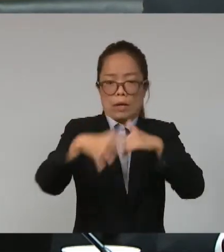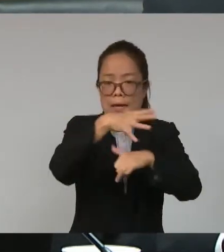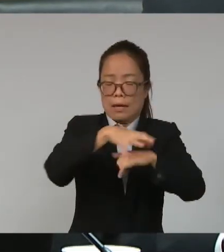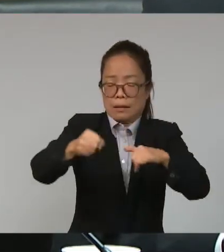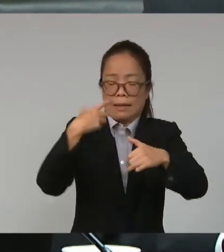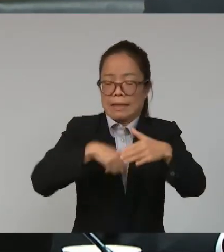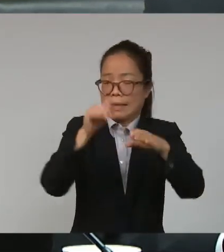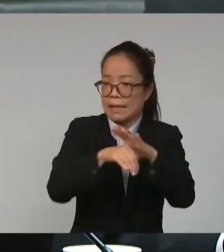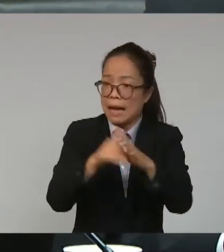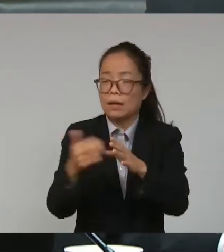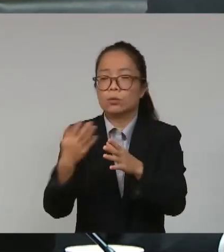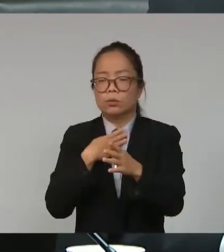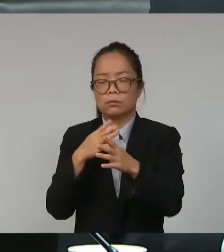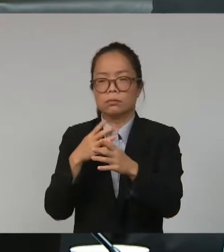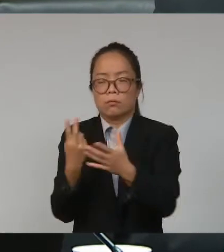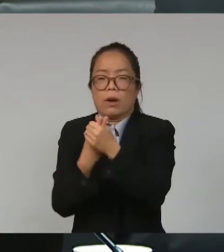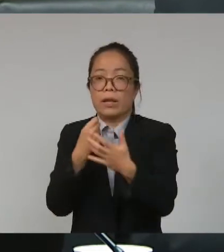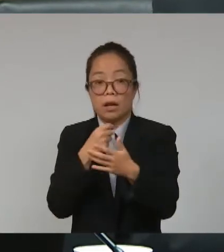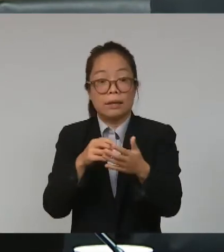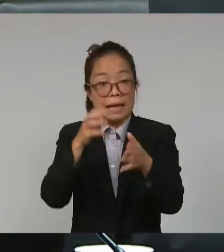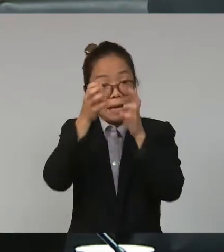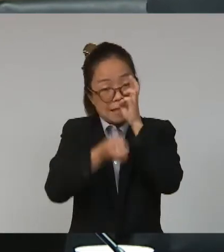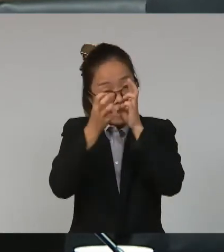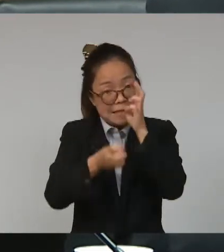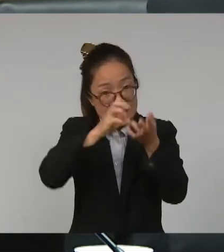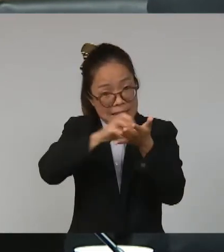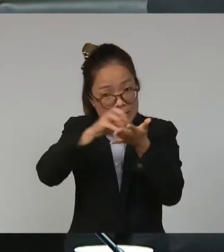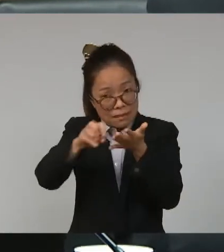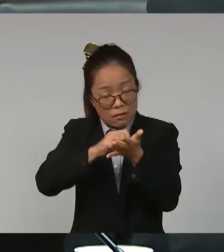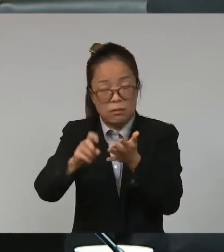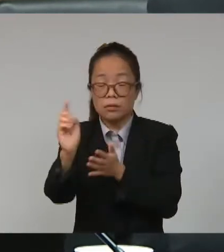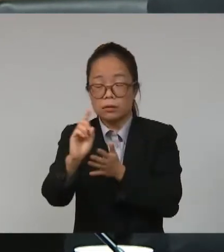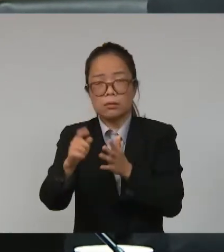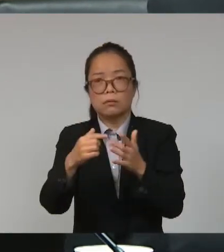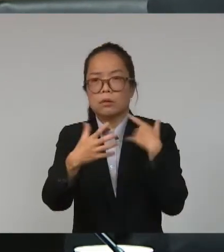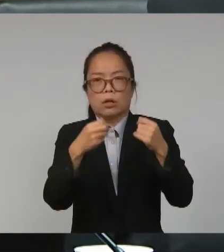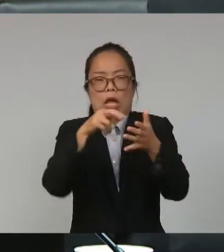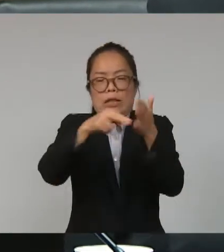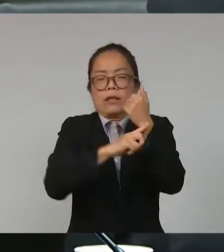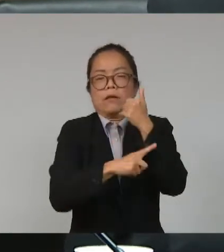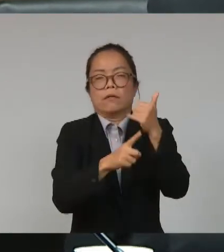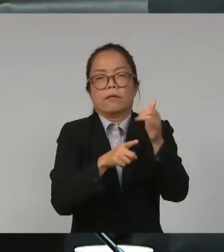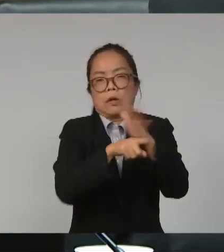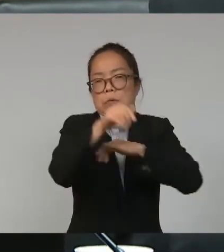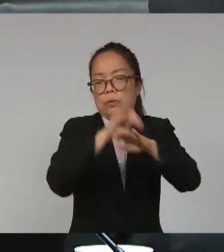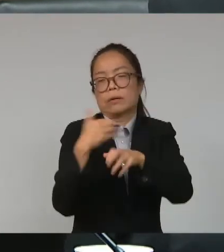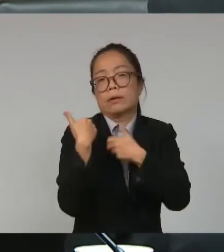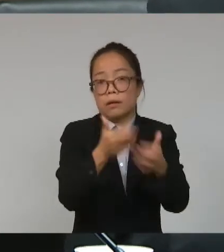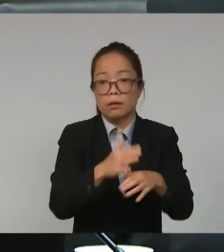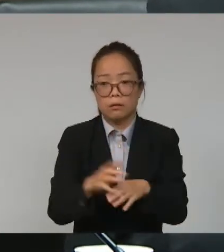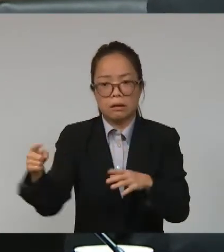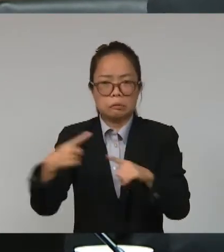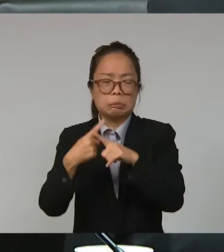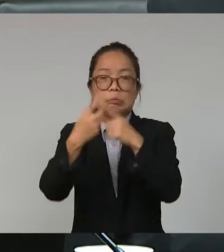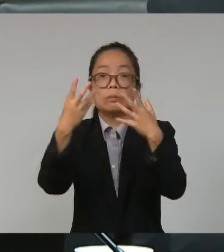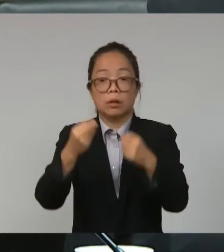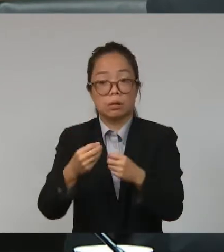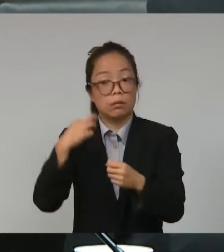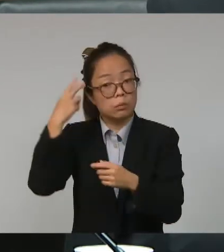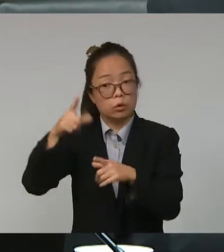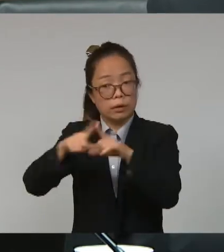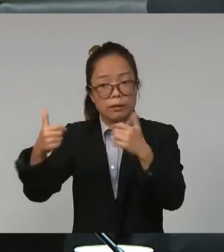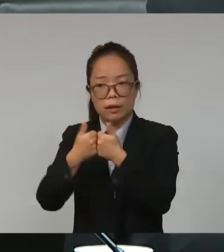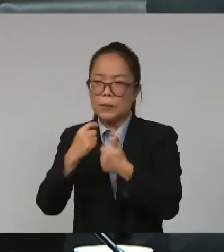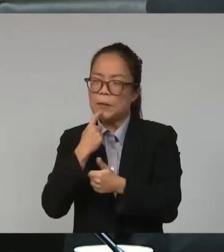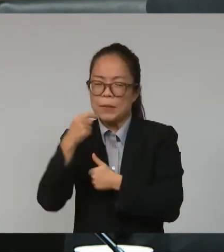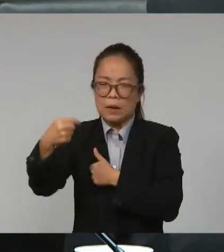么写，其实还是交给立法者来做判断，所以这边呢并没有属于立法原则或具体条文的争议。我们觉得大会的质疑